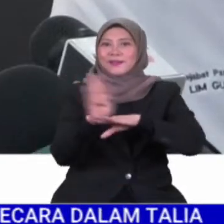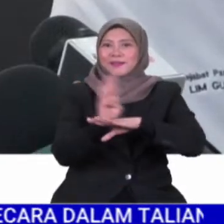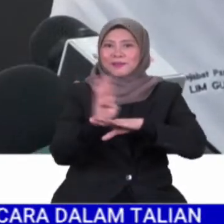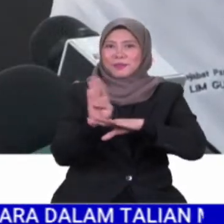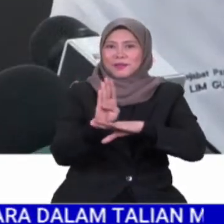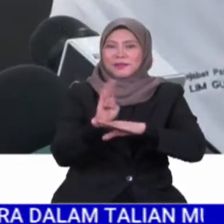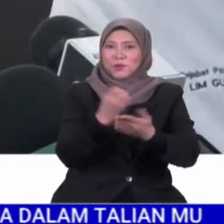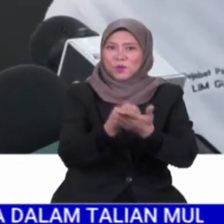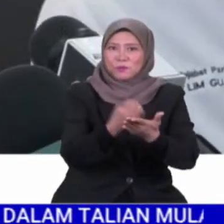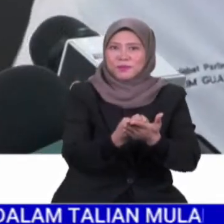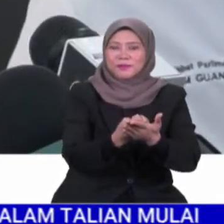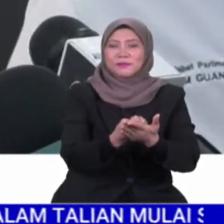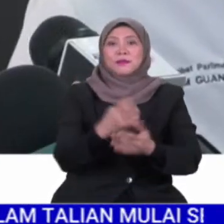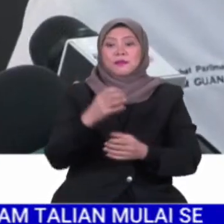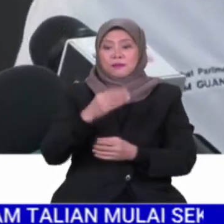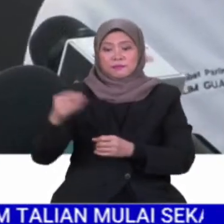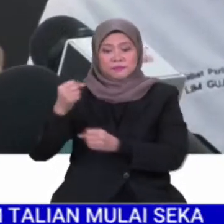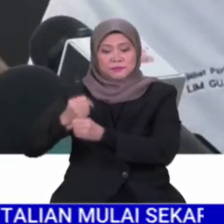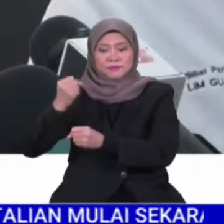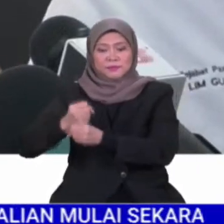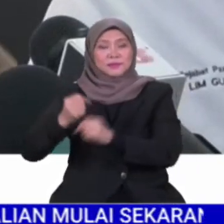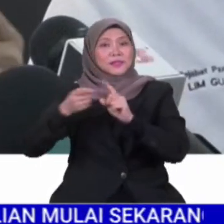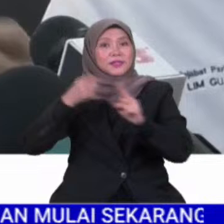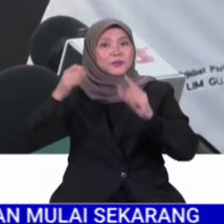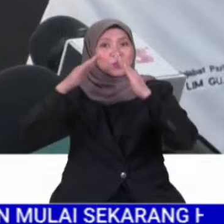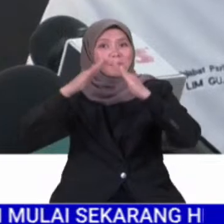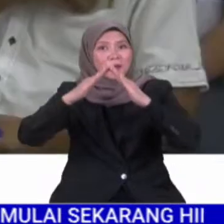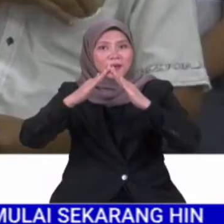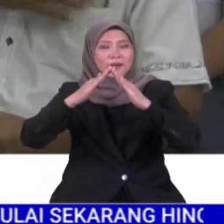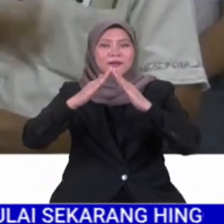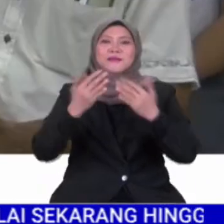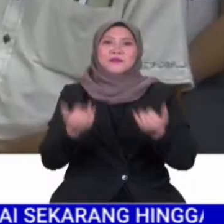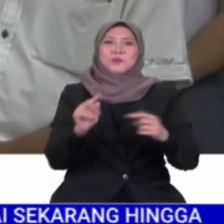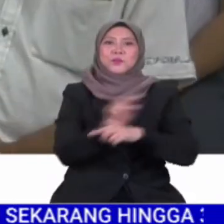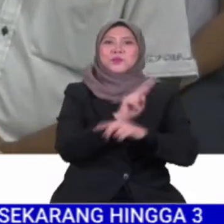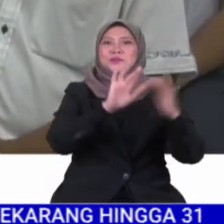apabila trend work from home, okay, dah jadi satu trend.